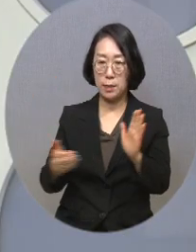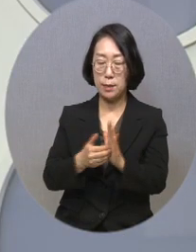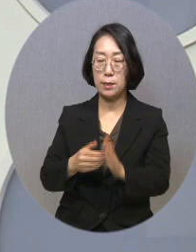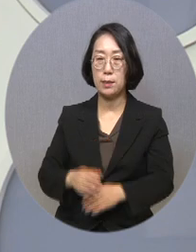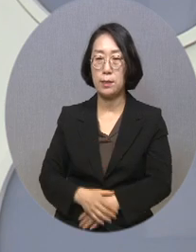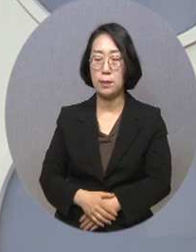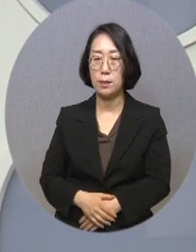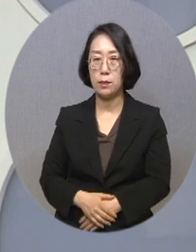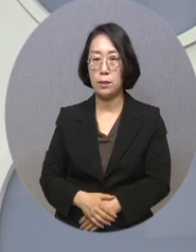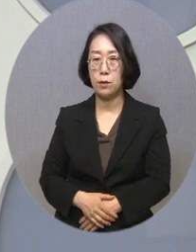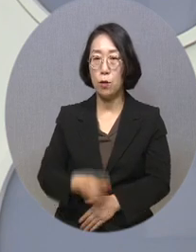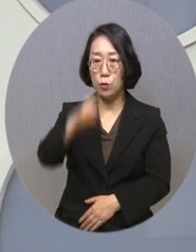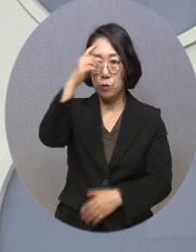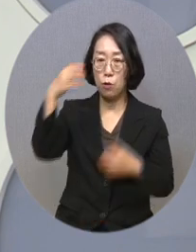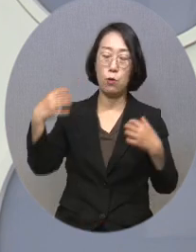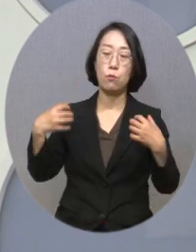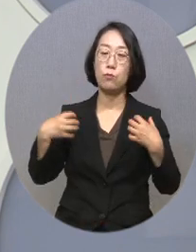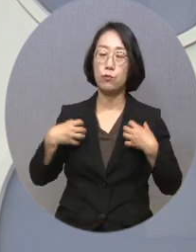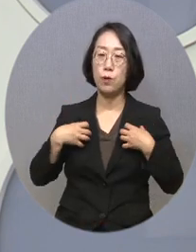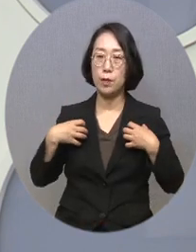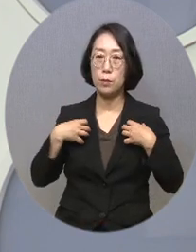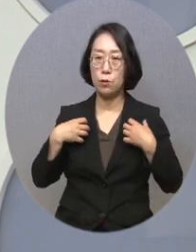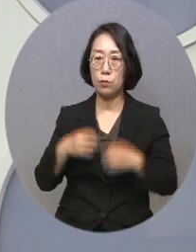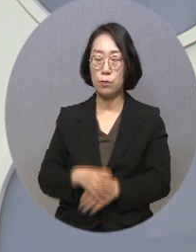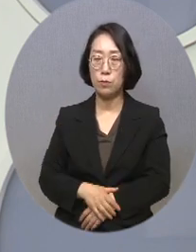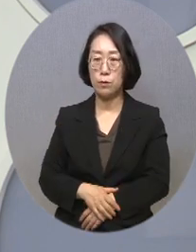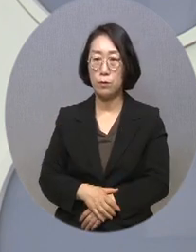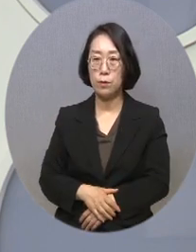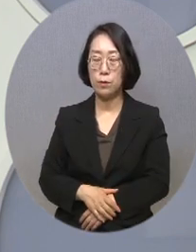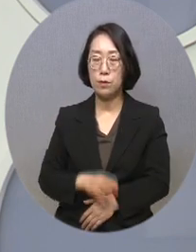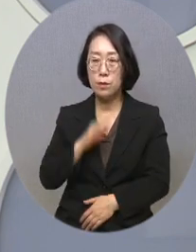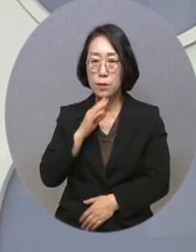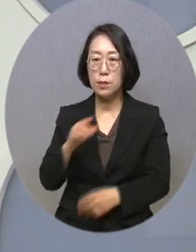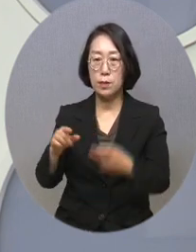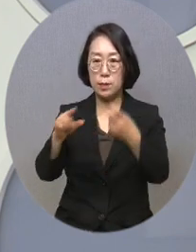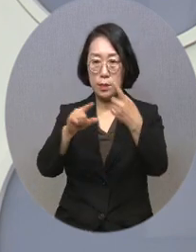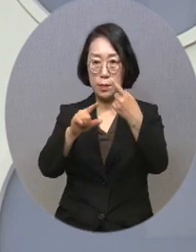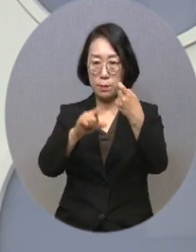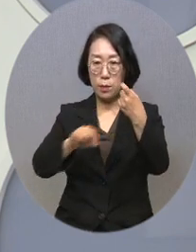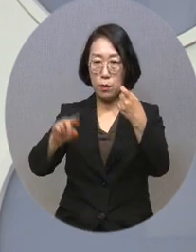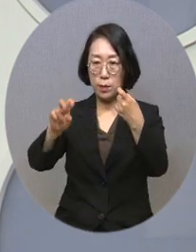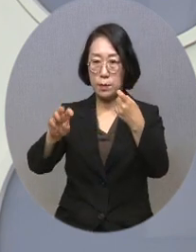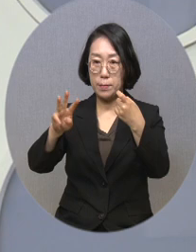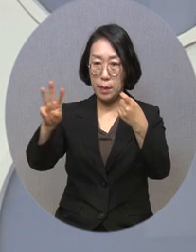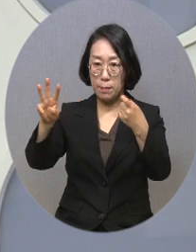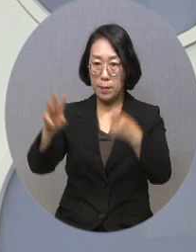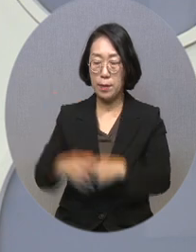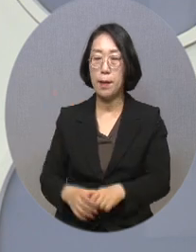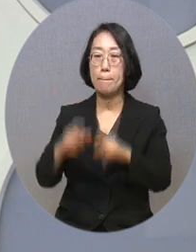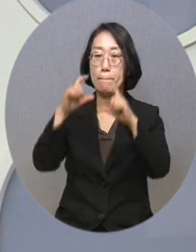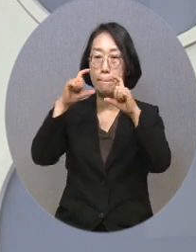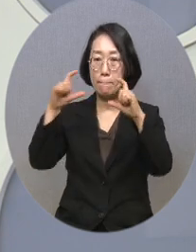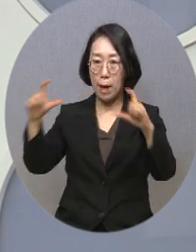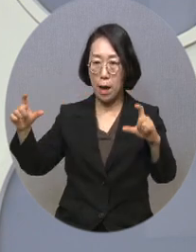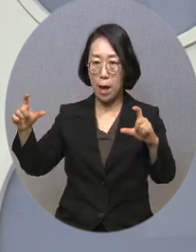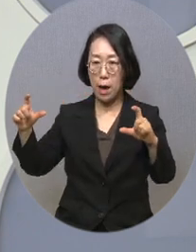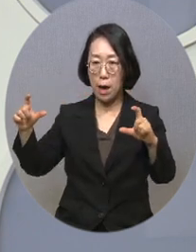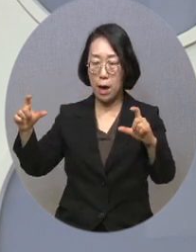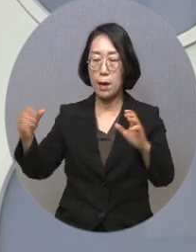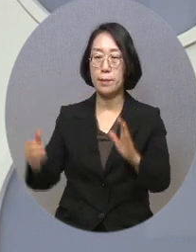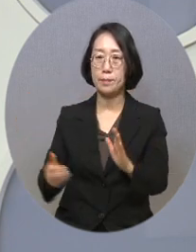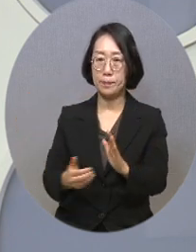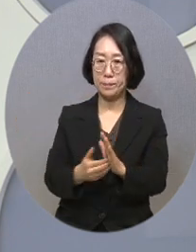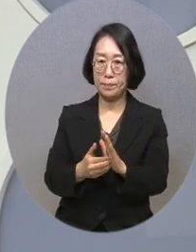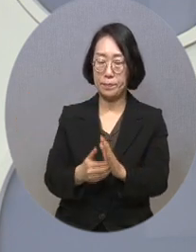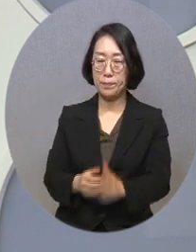그러다 보니까 이제 정부에서는 이것을 그달 11월 23일 날 이제는 공포를 이제